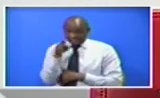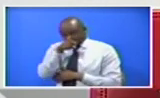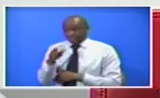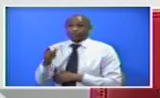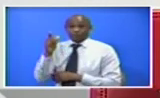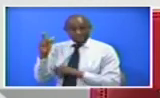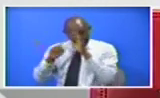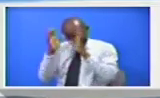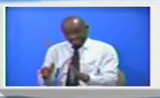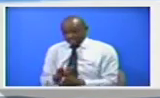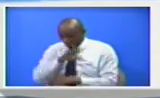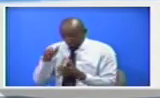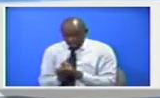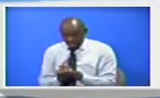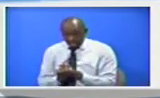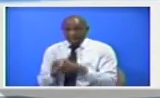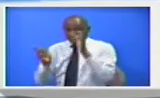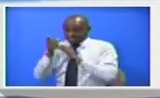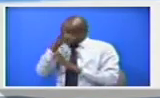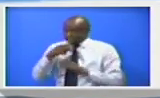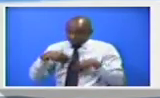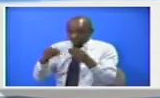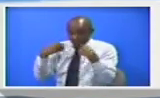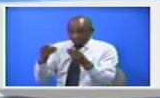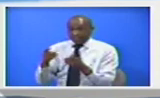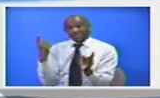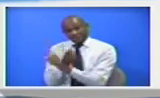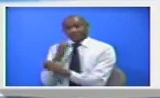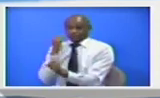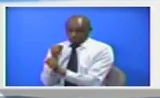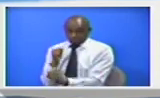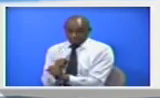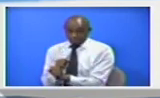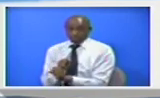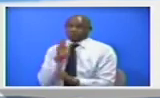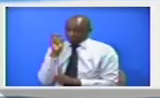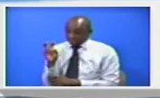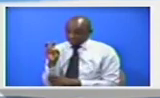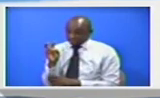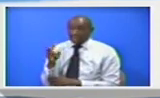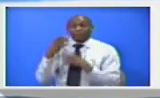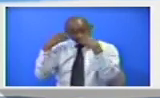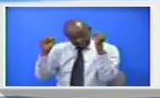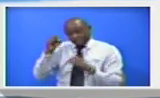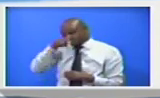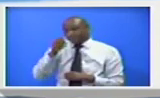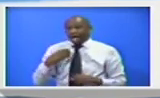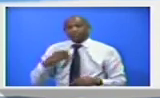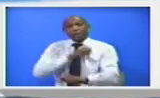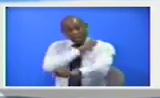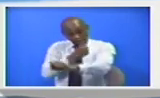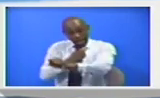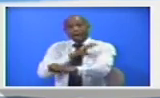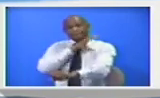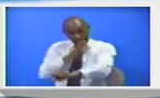mawaziri. Mawaziri ambao wamepewa kazi fulani. Mm-hmm. Unajua rais ako na mamlaka ya